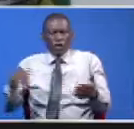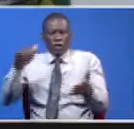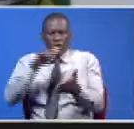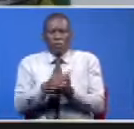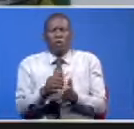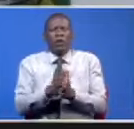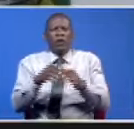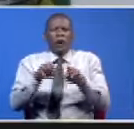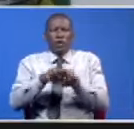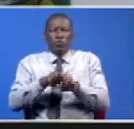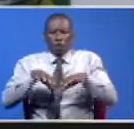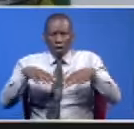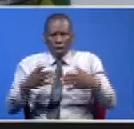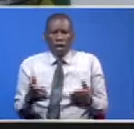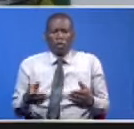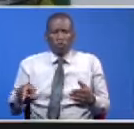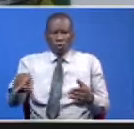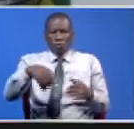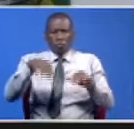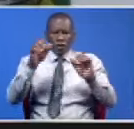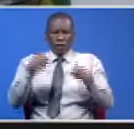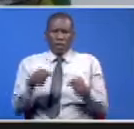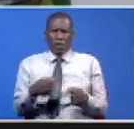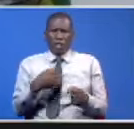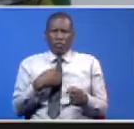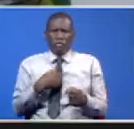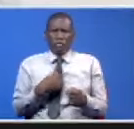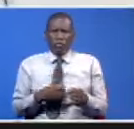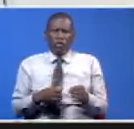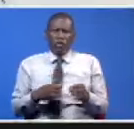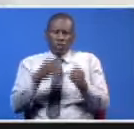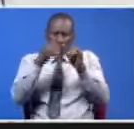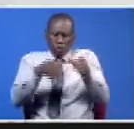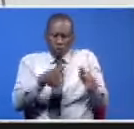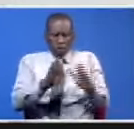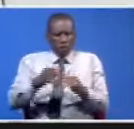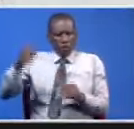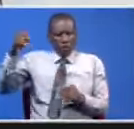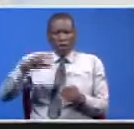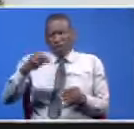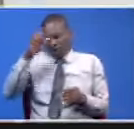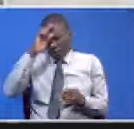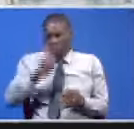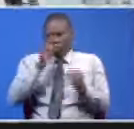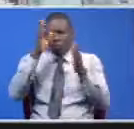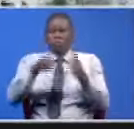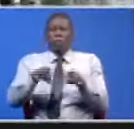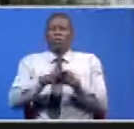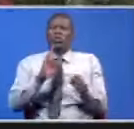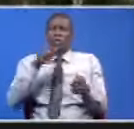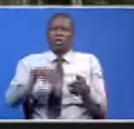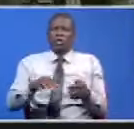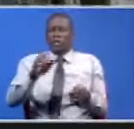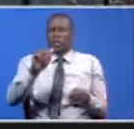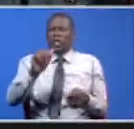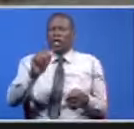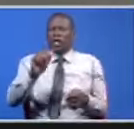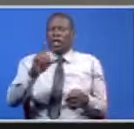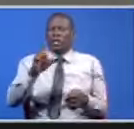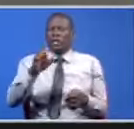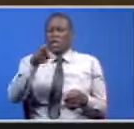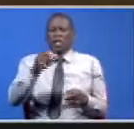pia kuwa na miundombinu ya nishati. The government spokesperson further denies Adani's hand